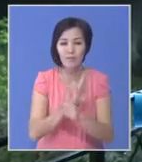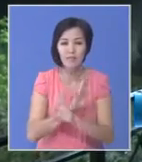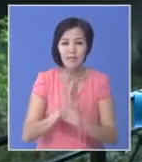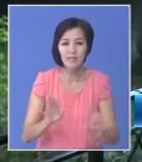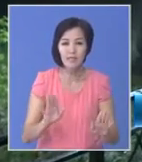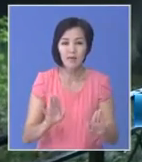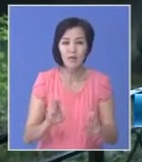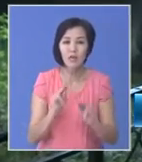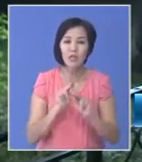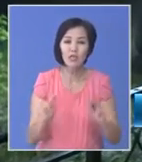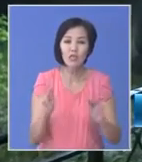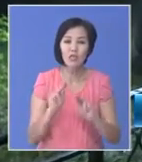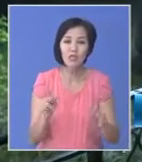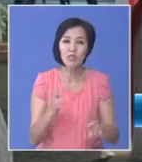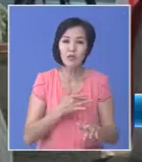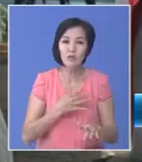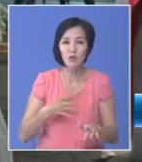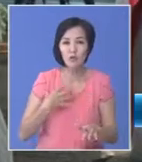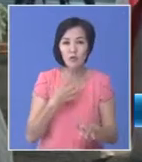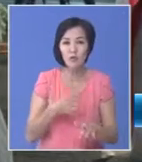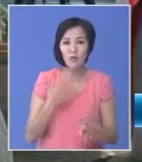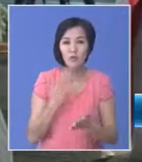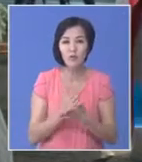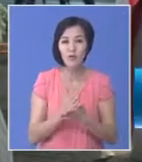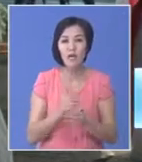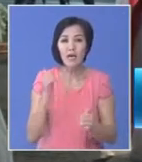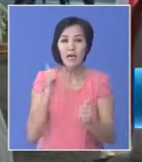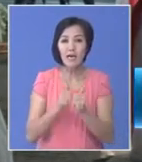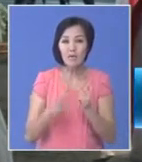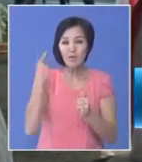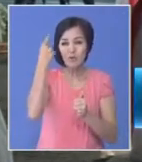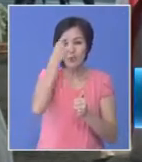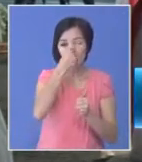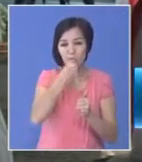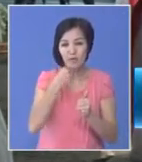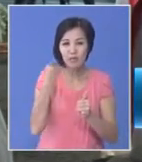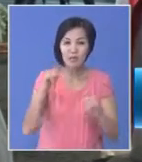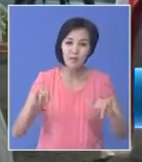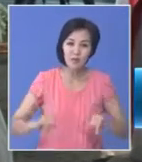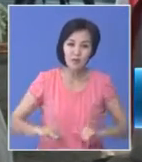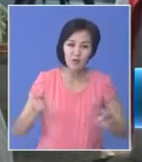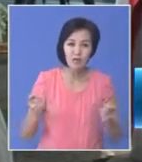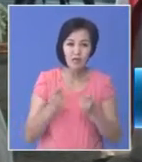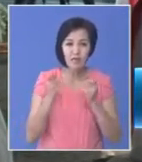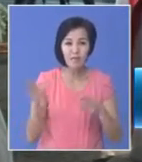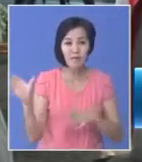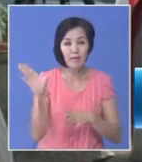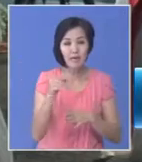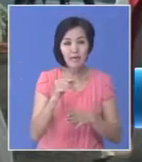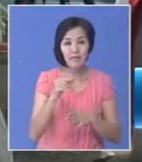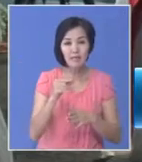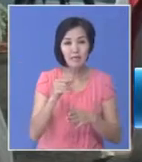жетекші ұстаздардың жүректері толқып жүр. Әр оқушының бейнесі, әр оқушының қылықтары барлығы да көз алдында. Мен